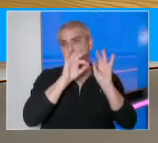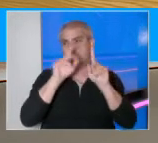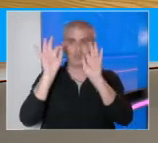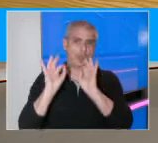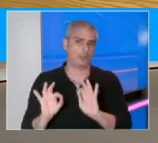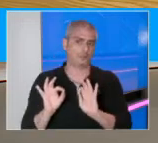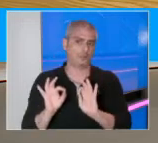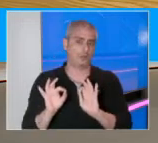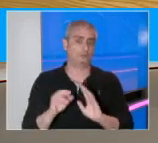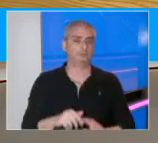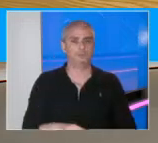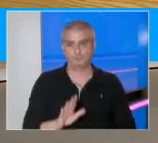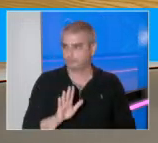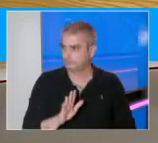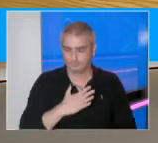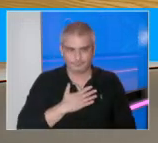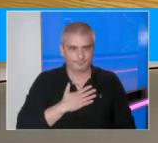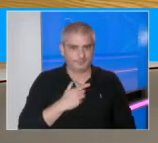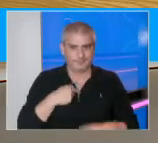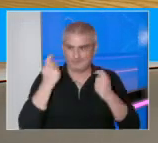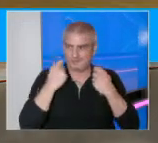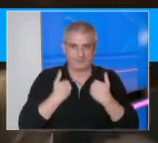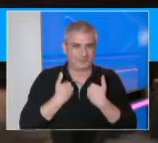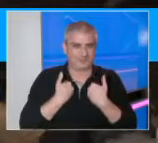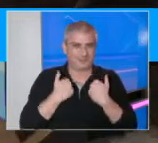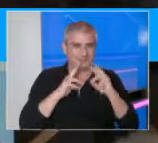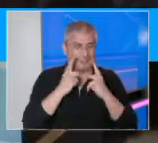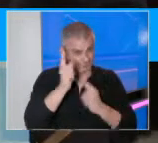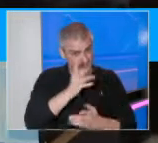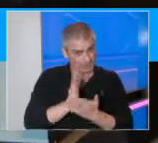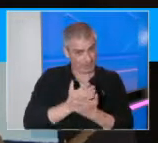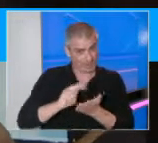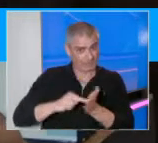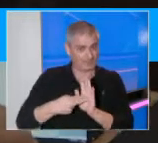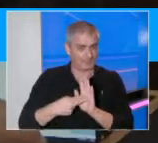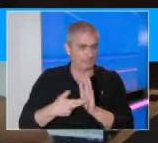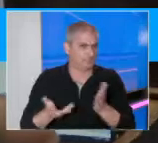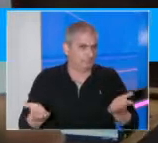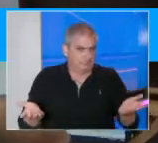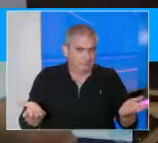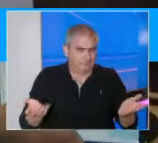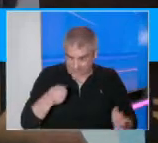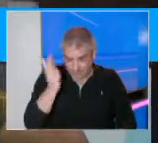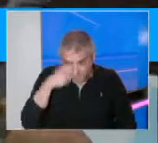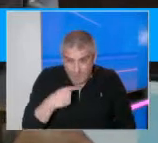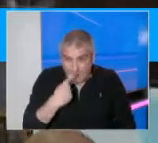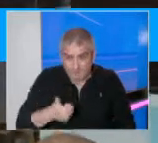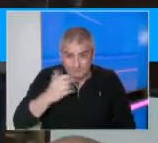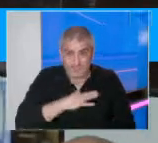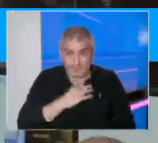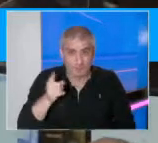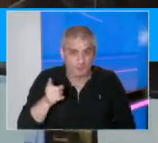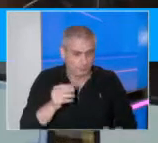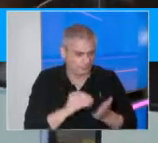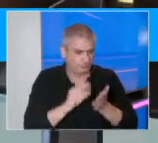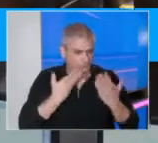חנויות. אני פשוט בשוק. זאת אומרת, הציבור צריך להכתיב מדיניות? זה מה שמשתמע מהדברים של שר הבריאות? בשביל